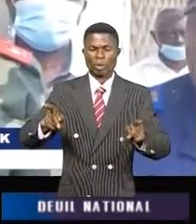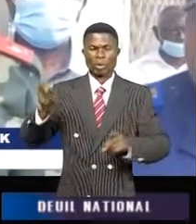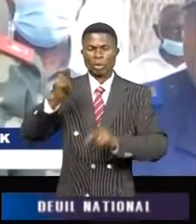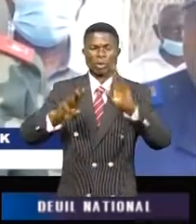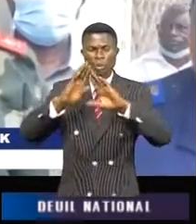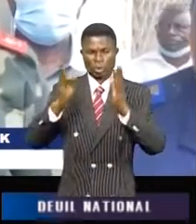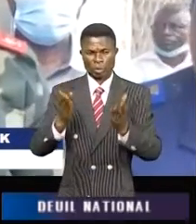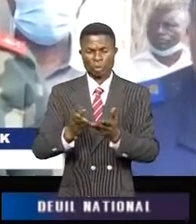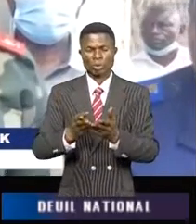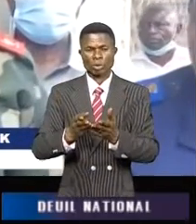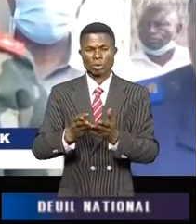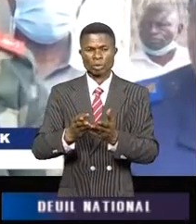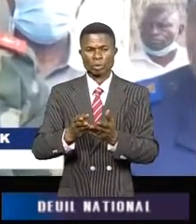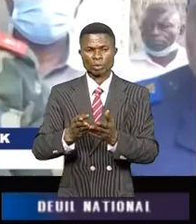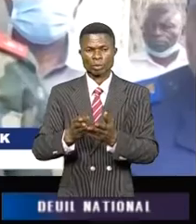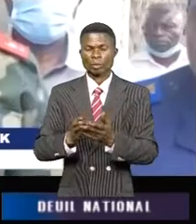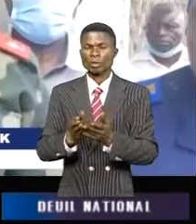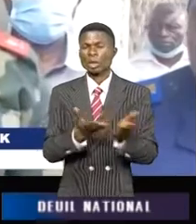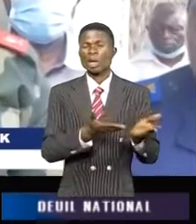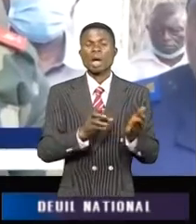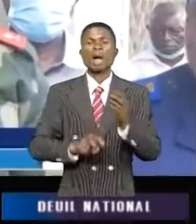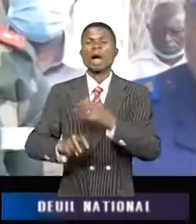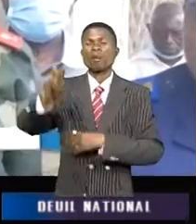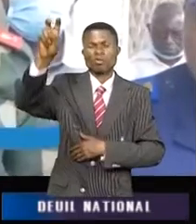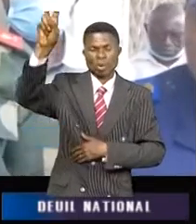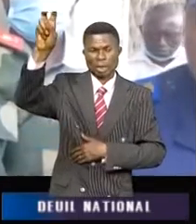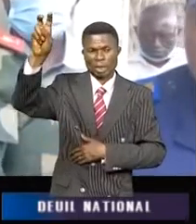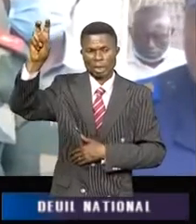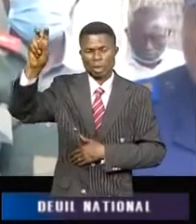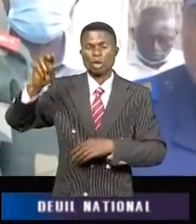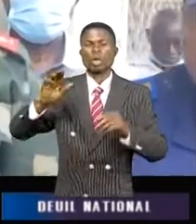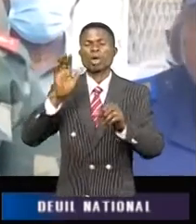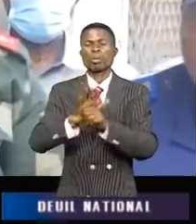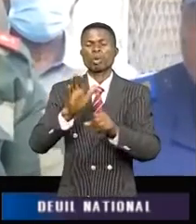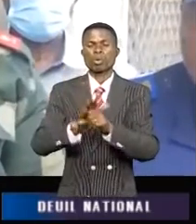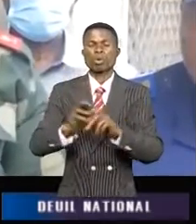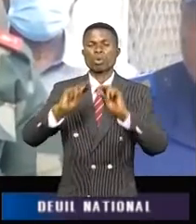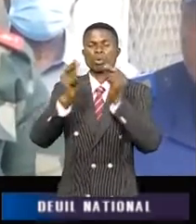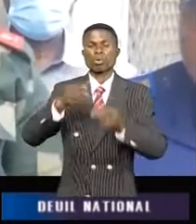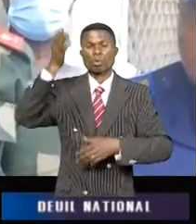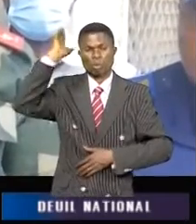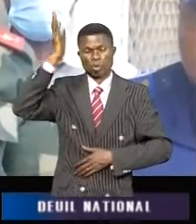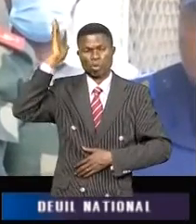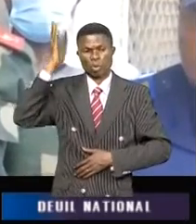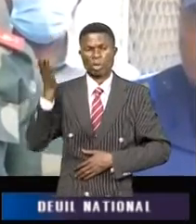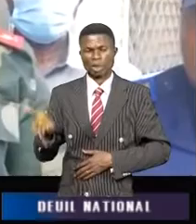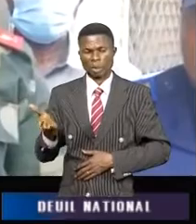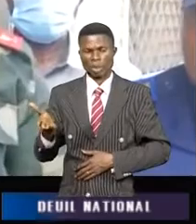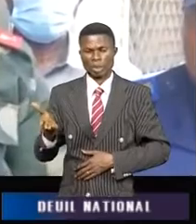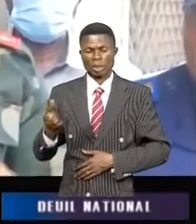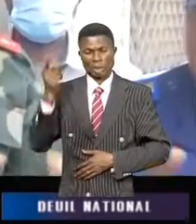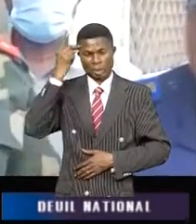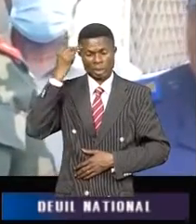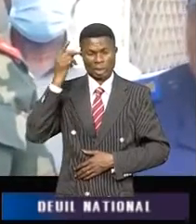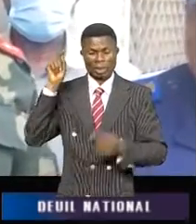commandant suprême, le ramassage ainsi que l'évacuation d'un certain nombre de ces jeunes appelés Kulunas, de Kinshasa